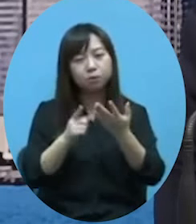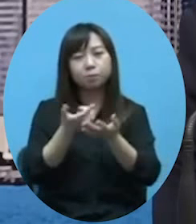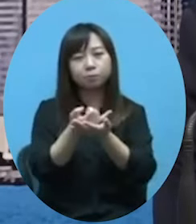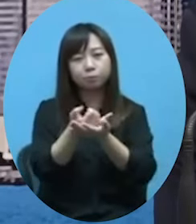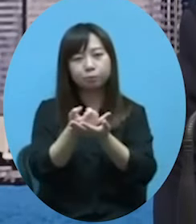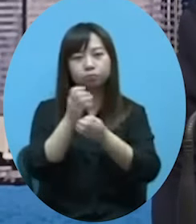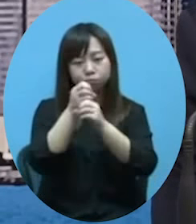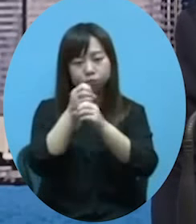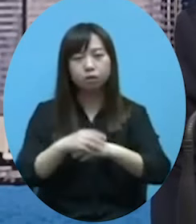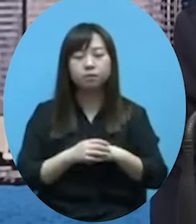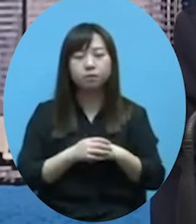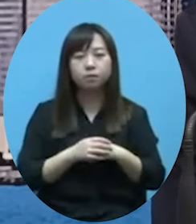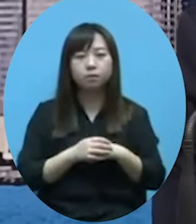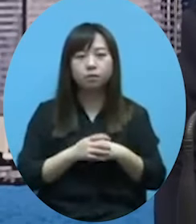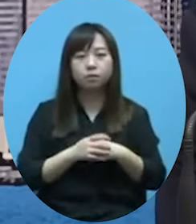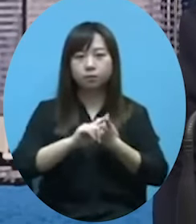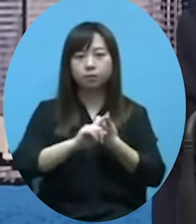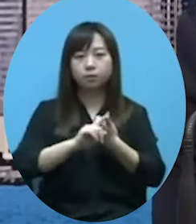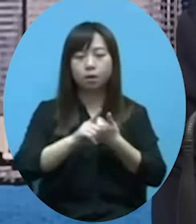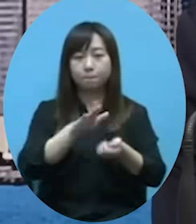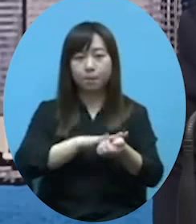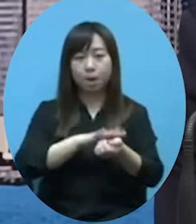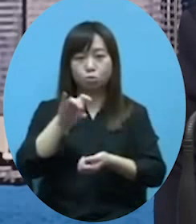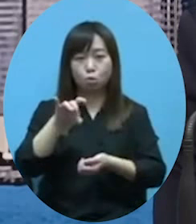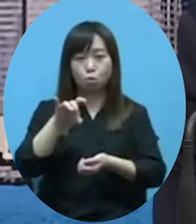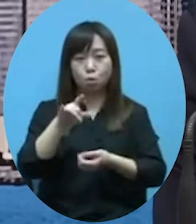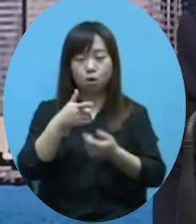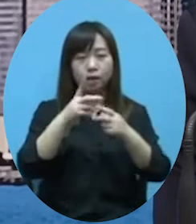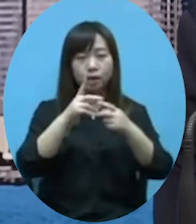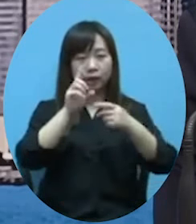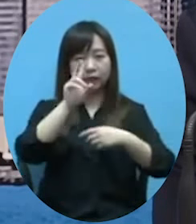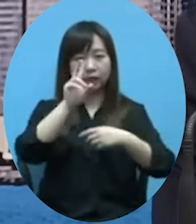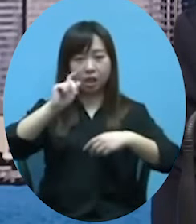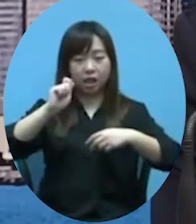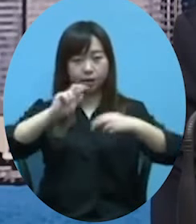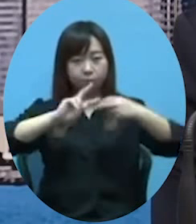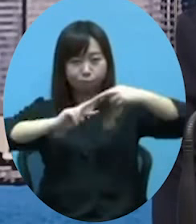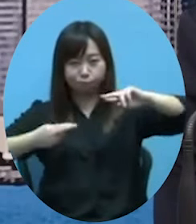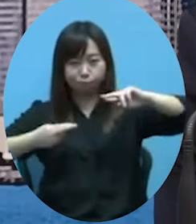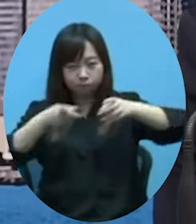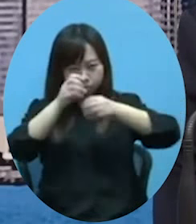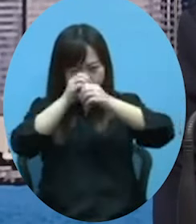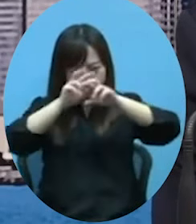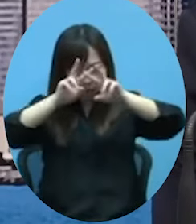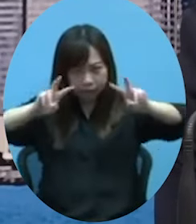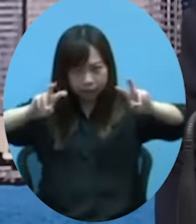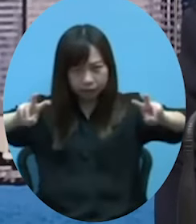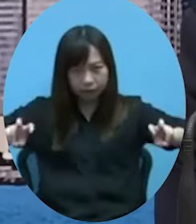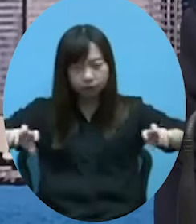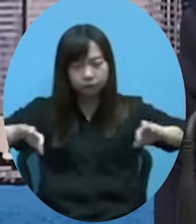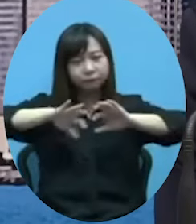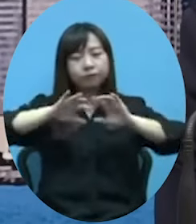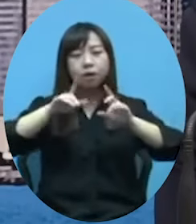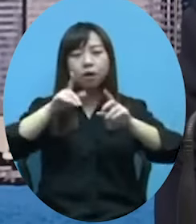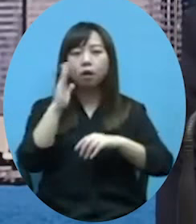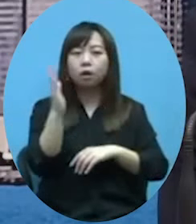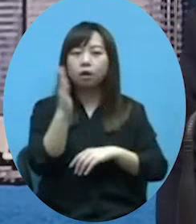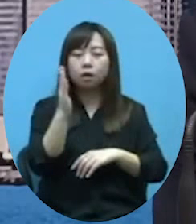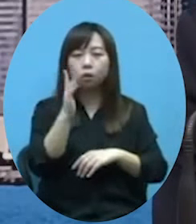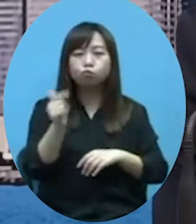就是將這個病毒那個基因圖譜就分析出來那我知道呢他們大概是